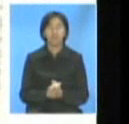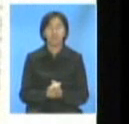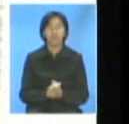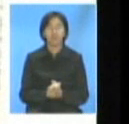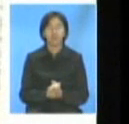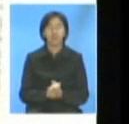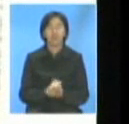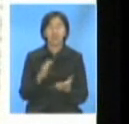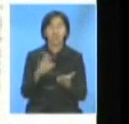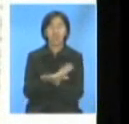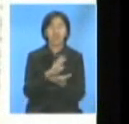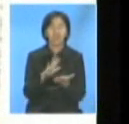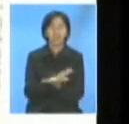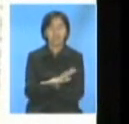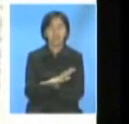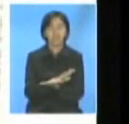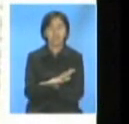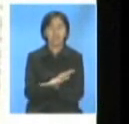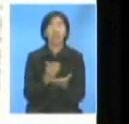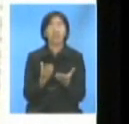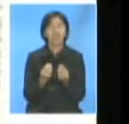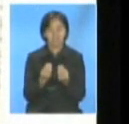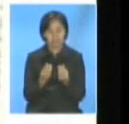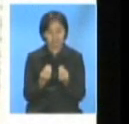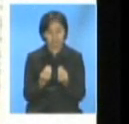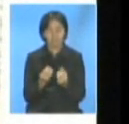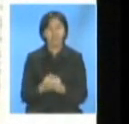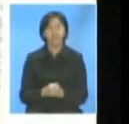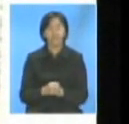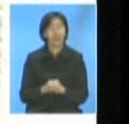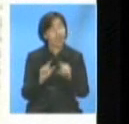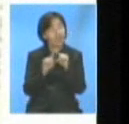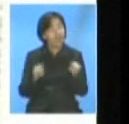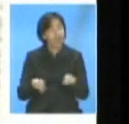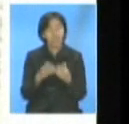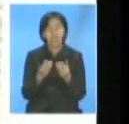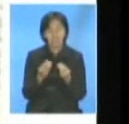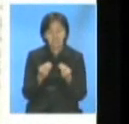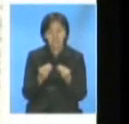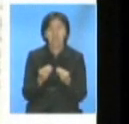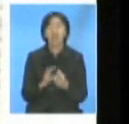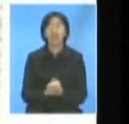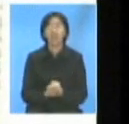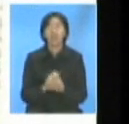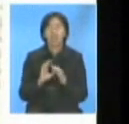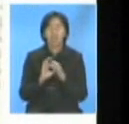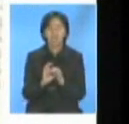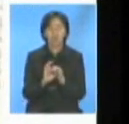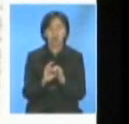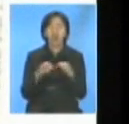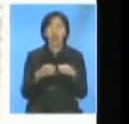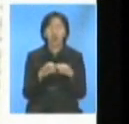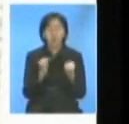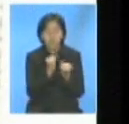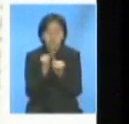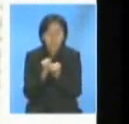เอกสารที่ดินเหล่านี้มีส่วนเกี่ยวข้องกับกลุ่มพรรคพ